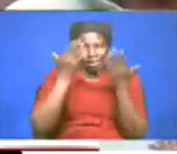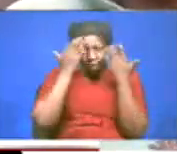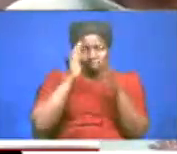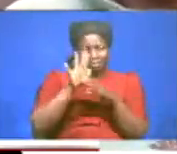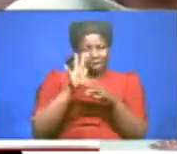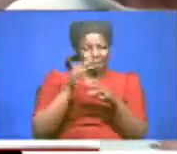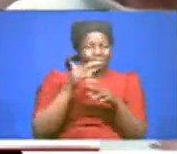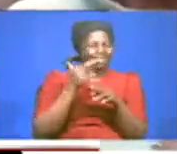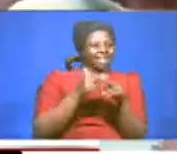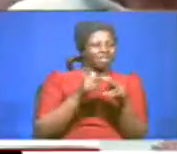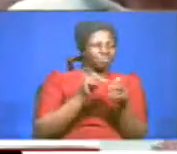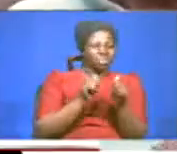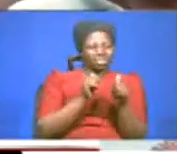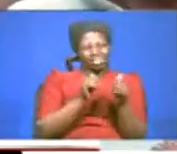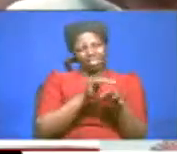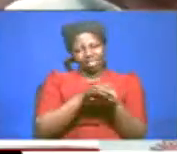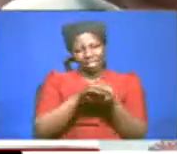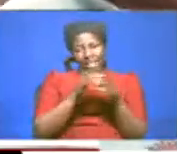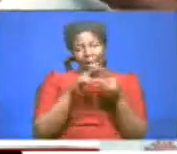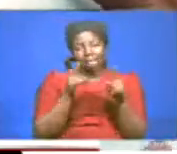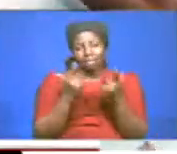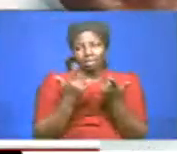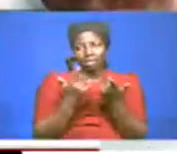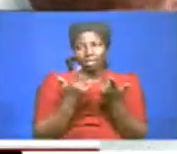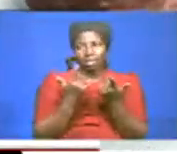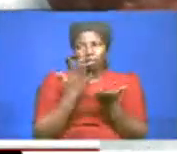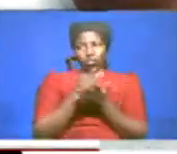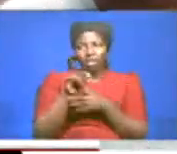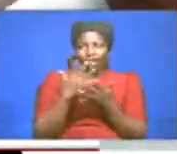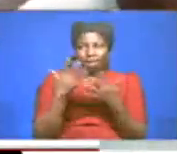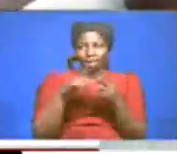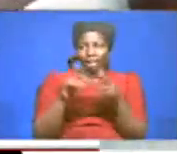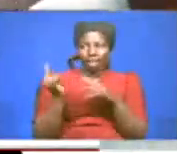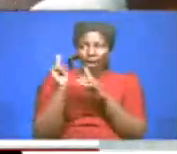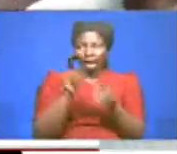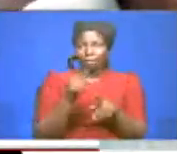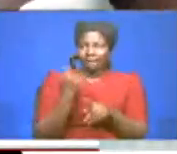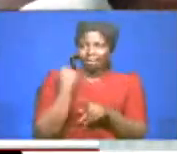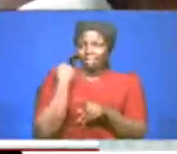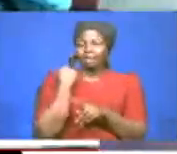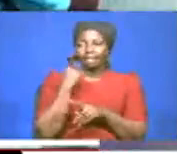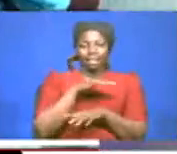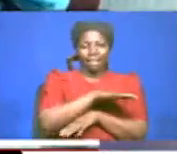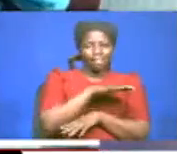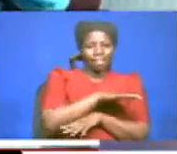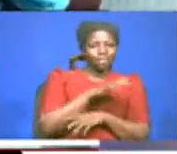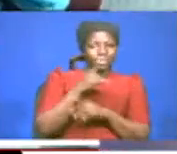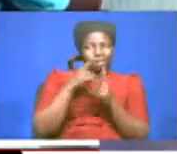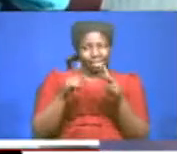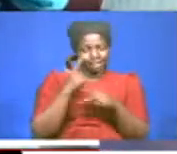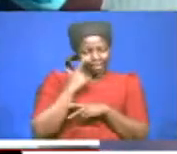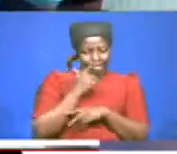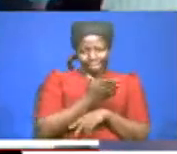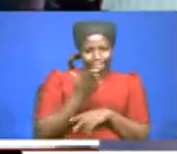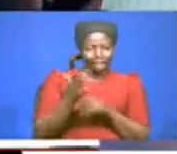na shida sana sababu hizi vitu zikuja jana ndio tuliweza kusiona jioni. Na sasa hii simetabaa. Tumeona